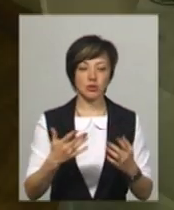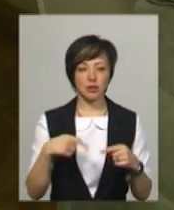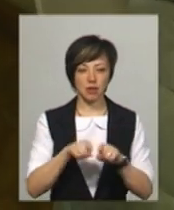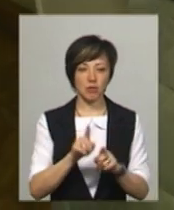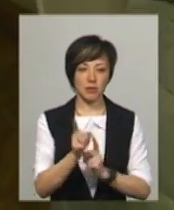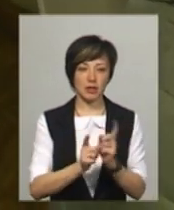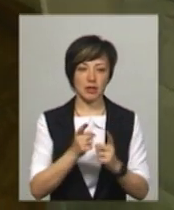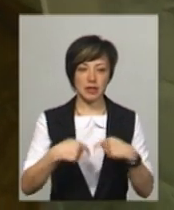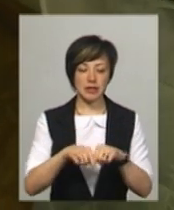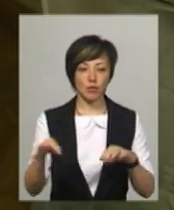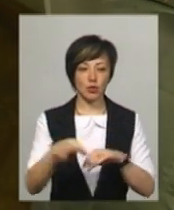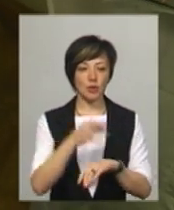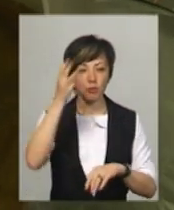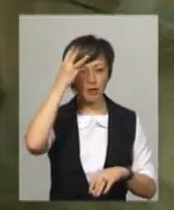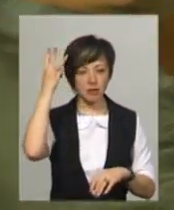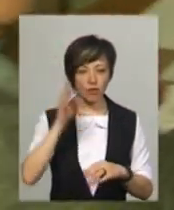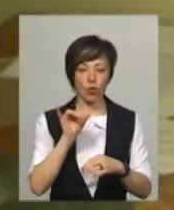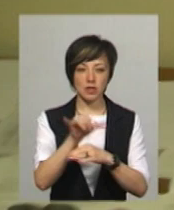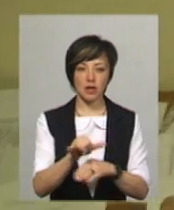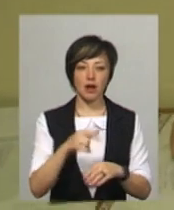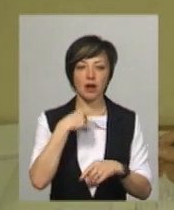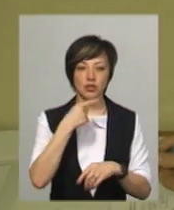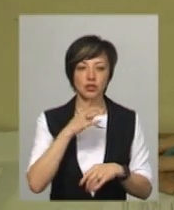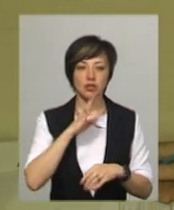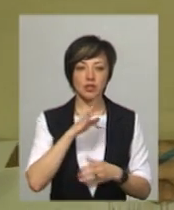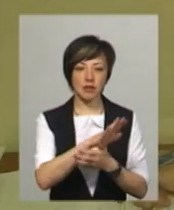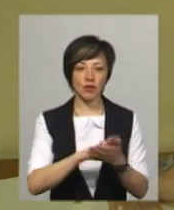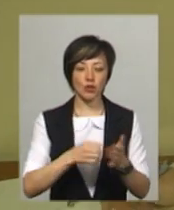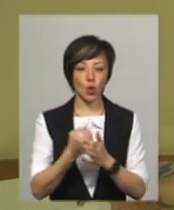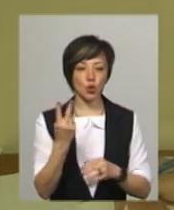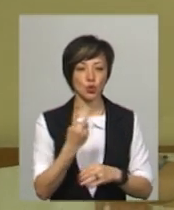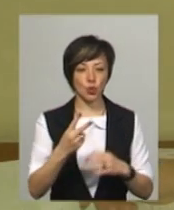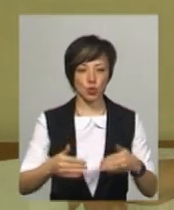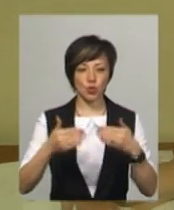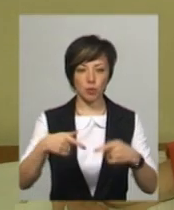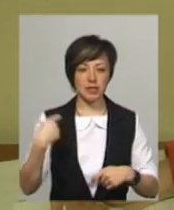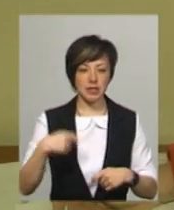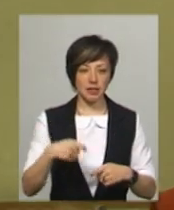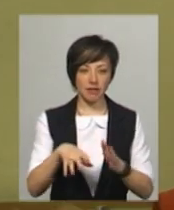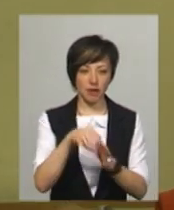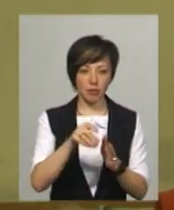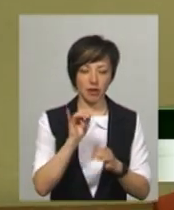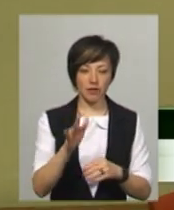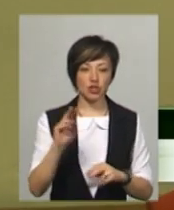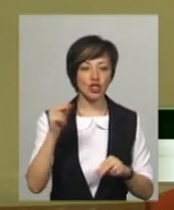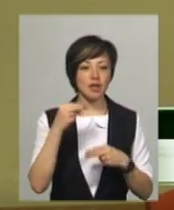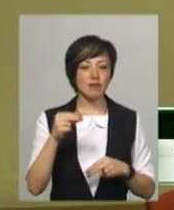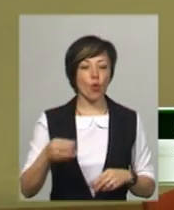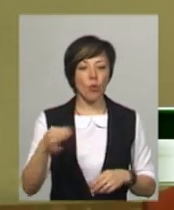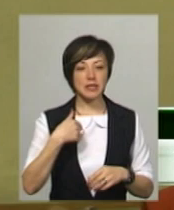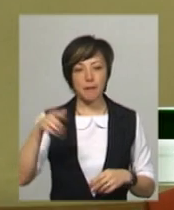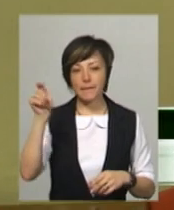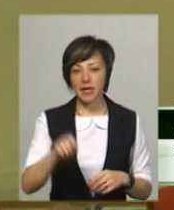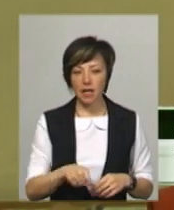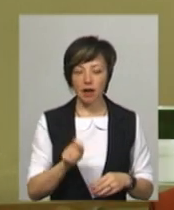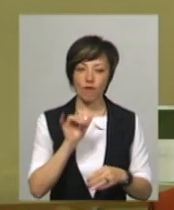дільницю. А це подружжя в Хмельницькому у гостях. Гостина, каже жінка, триватиме до другого туру президентських виборів. З Чернігівської області ми приїхали